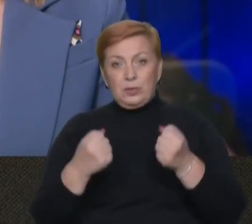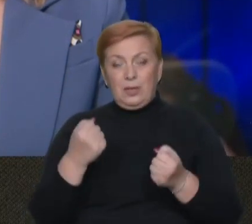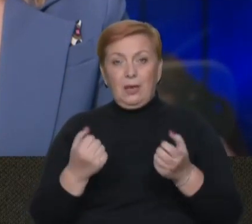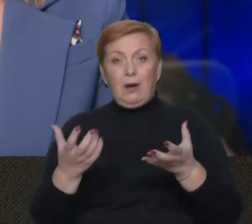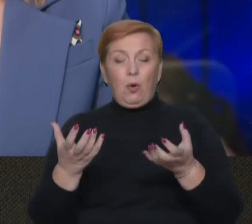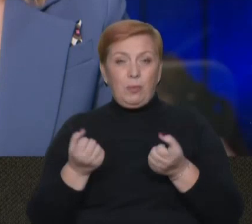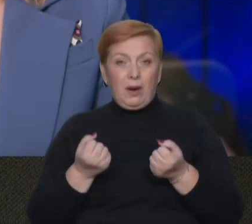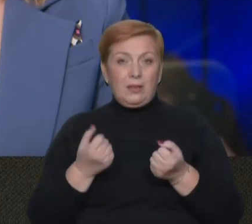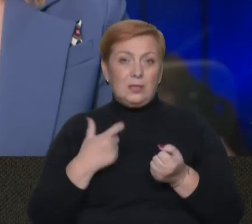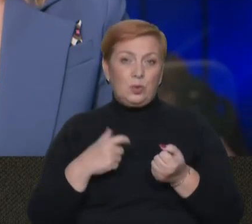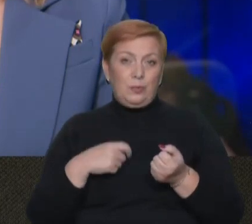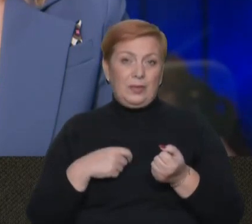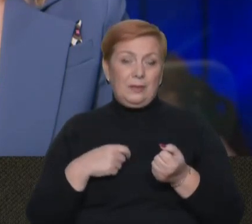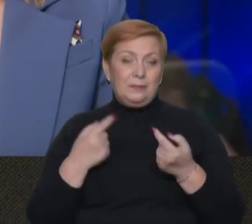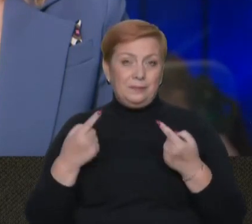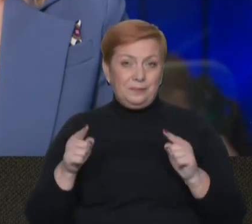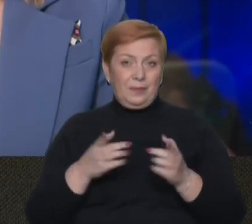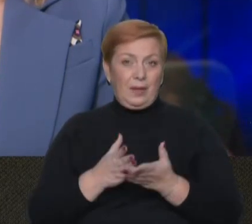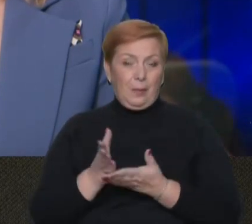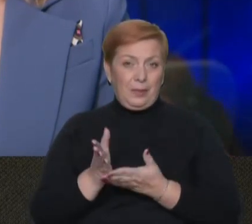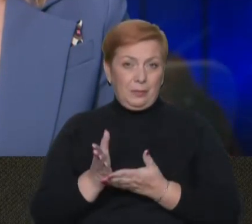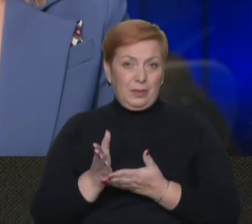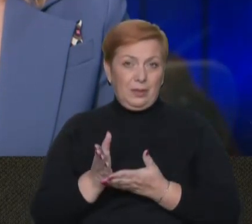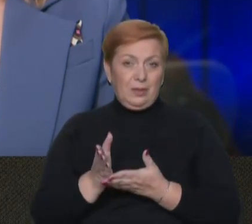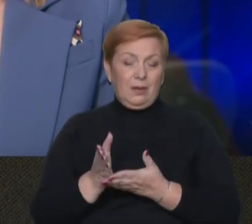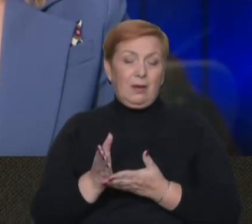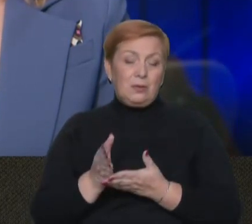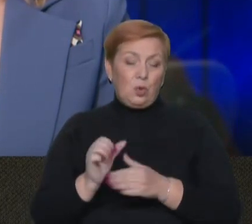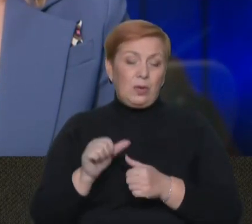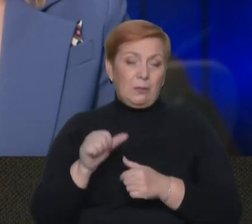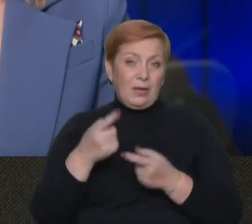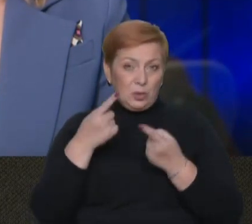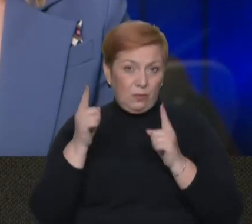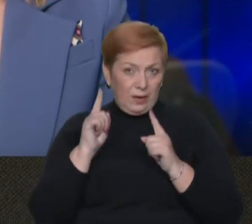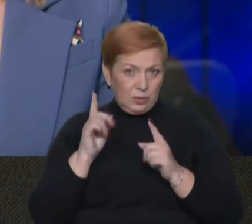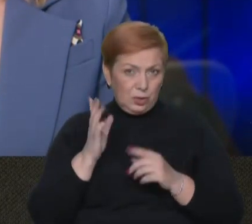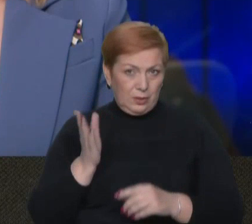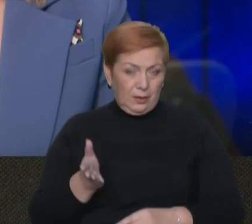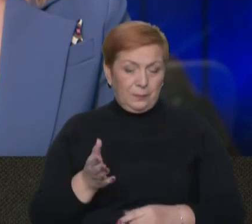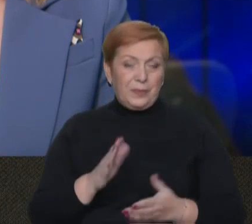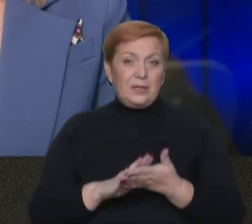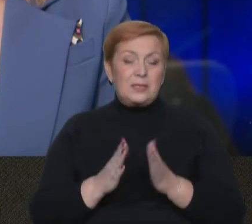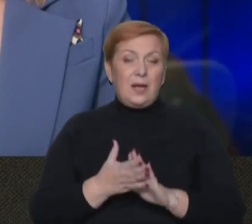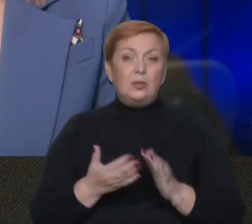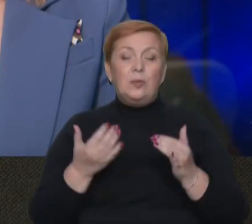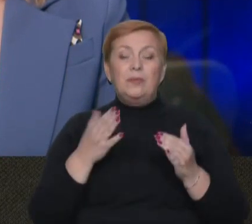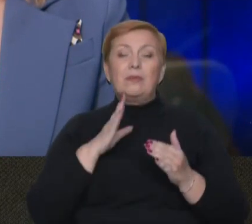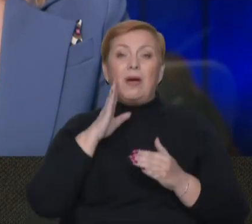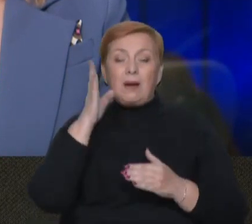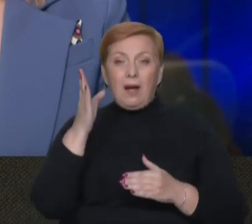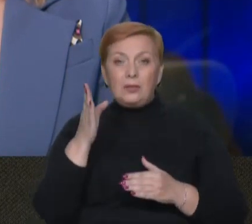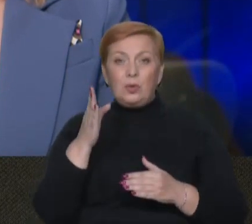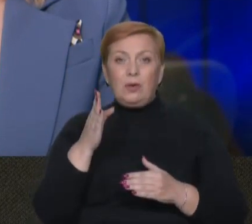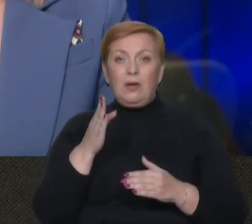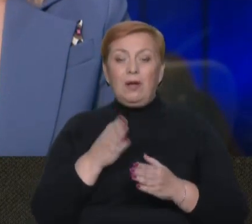альтернативні напрямки і зокрема напрямок кордону з Словаччиною станом на ранок Сьогодні в черзі в бік